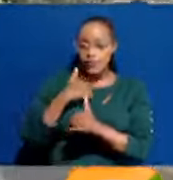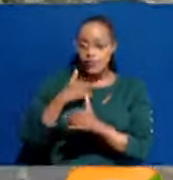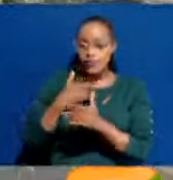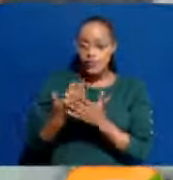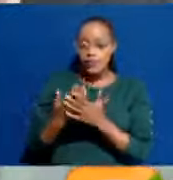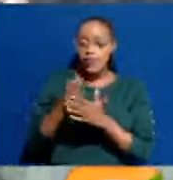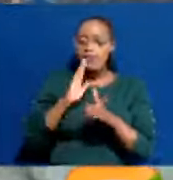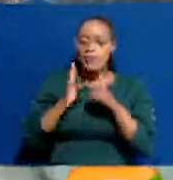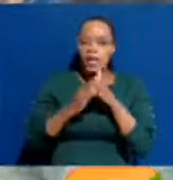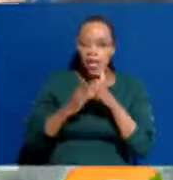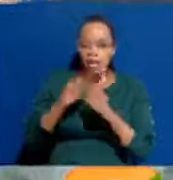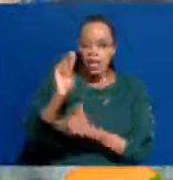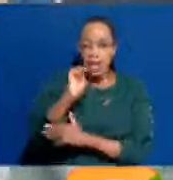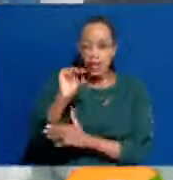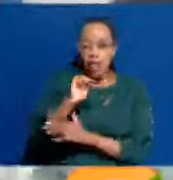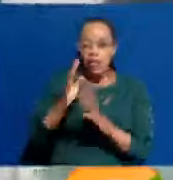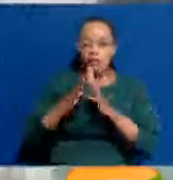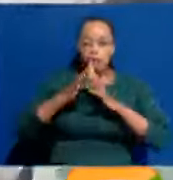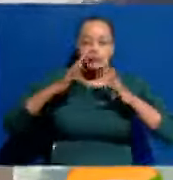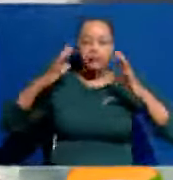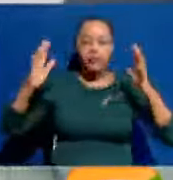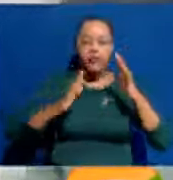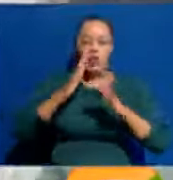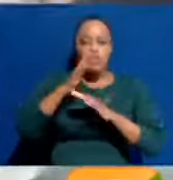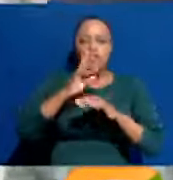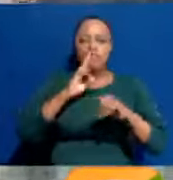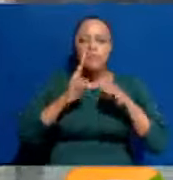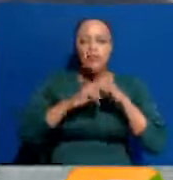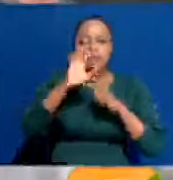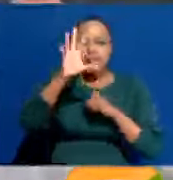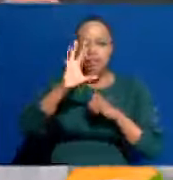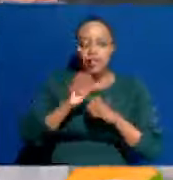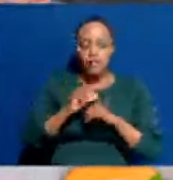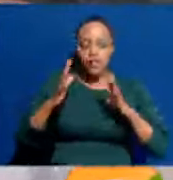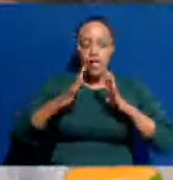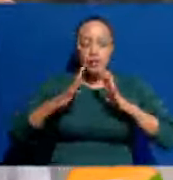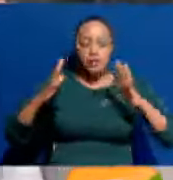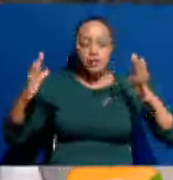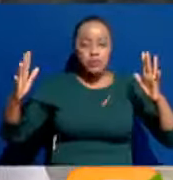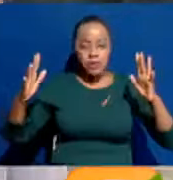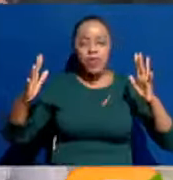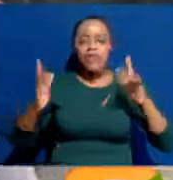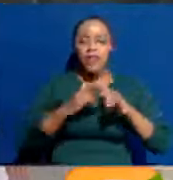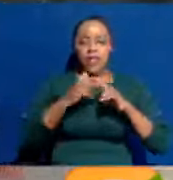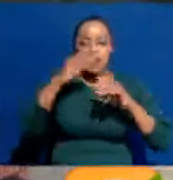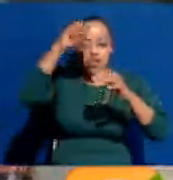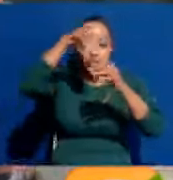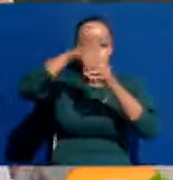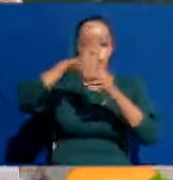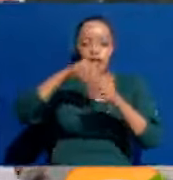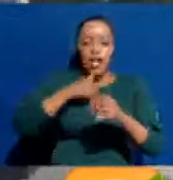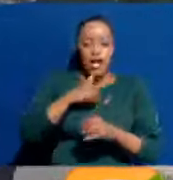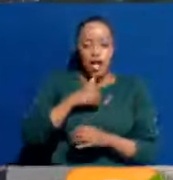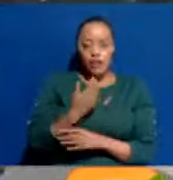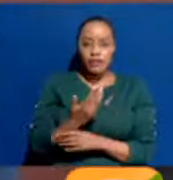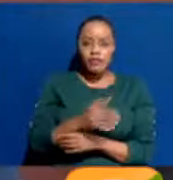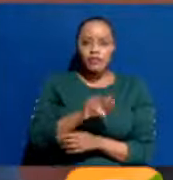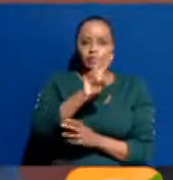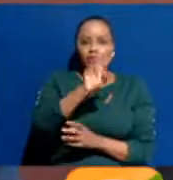mita 900 na upana zaidi ya mita 750. Ndani yake ni majumba ya wafalme